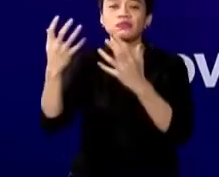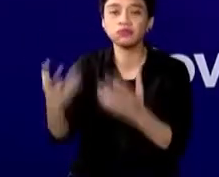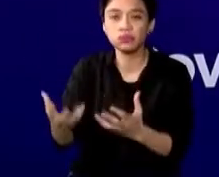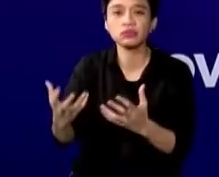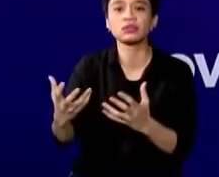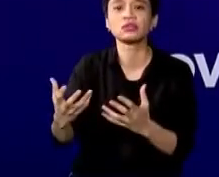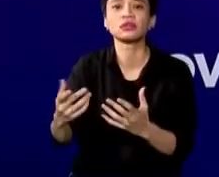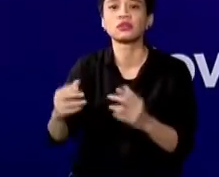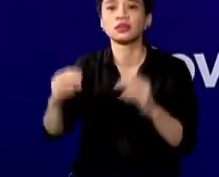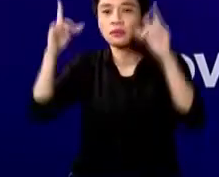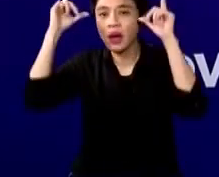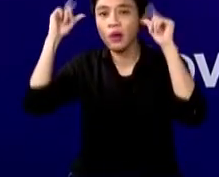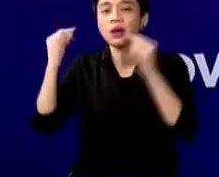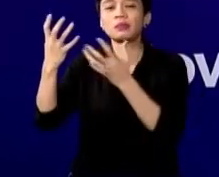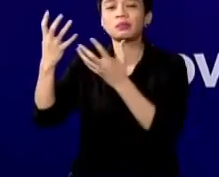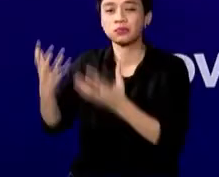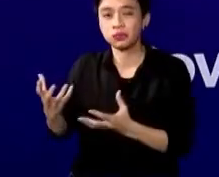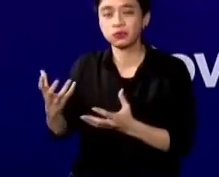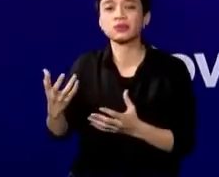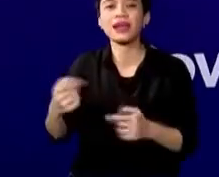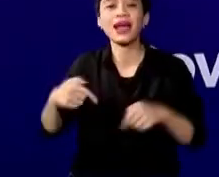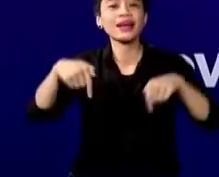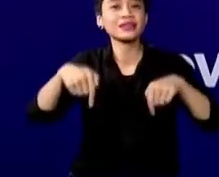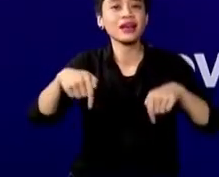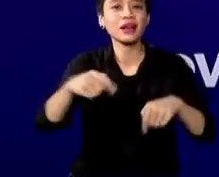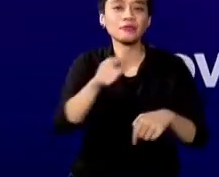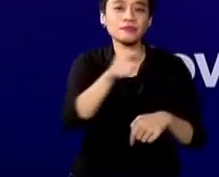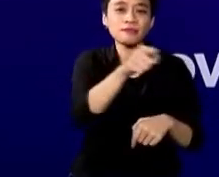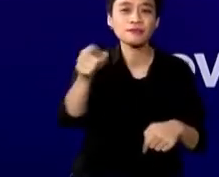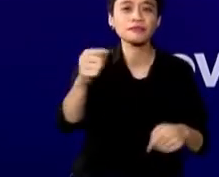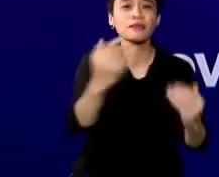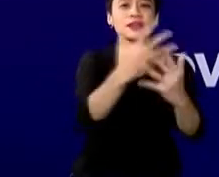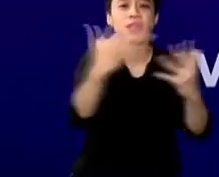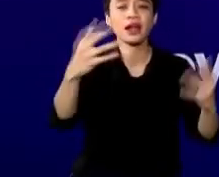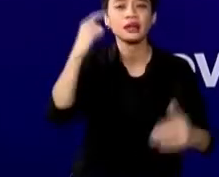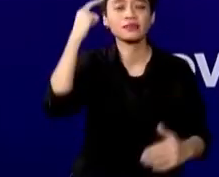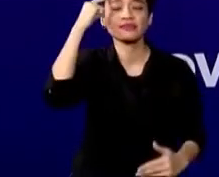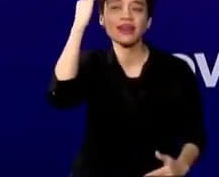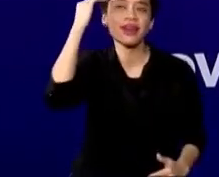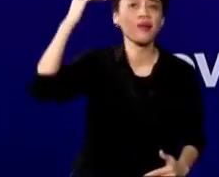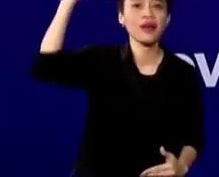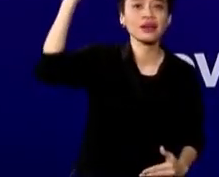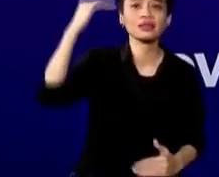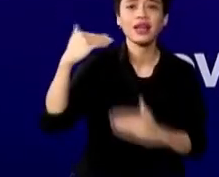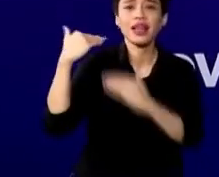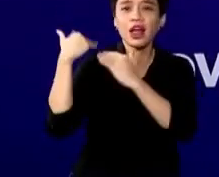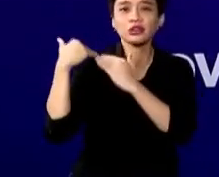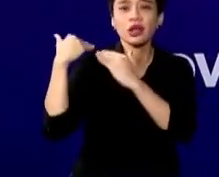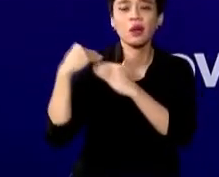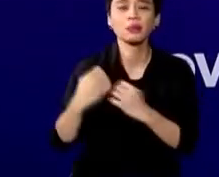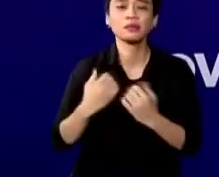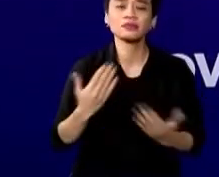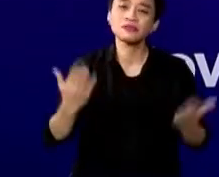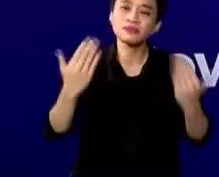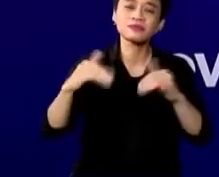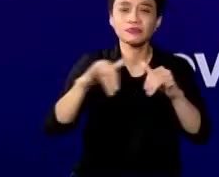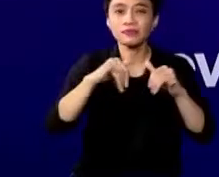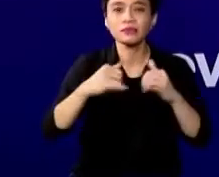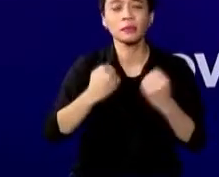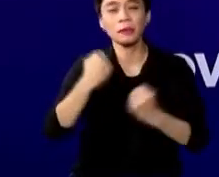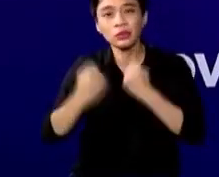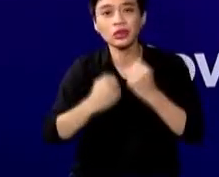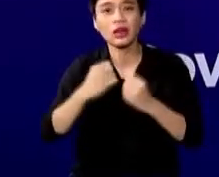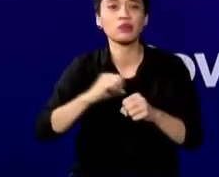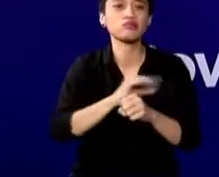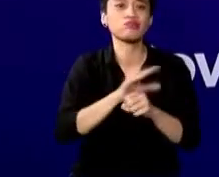karena itu masyarakatlah yang harus dewasa bertanggung jawab untuk bisa memutuskan rantai penularan Sepanjang